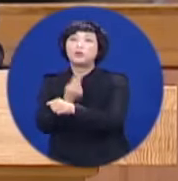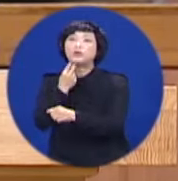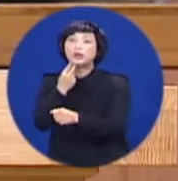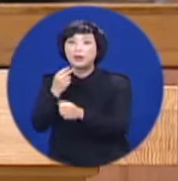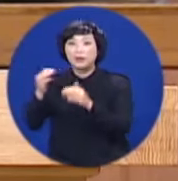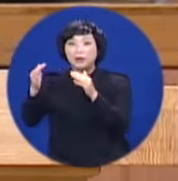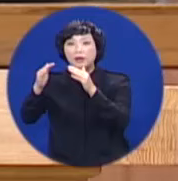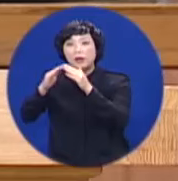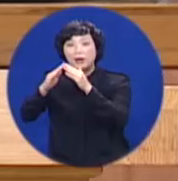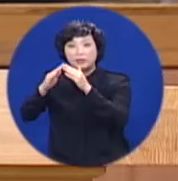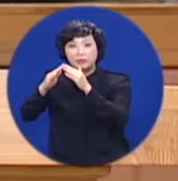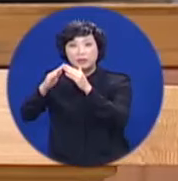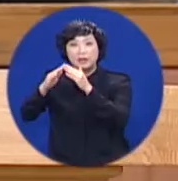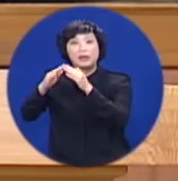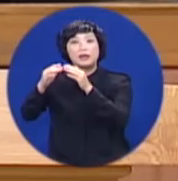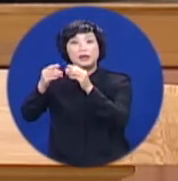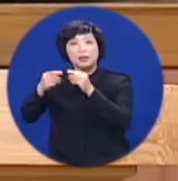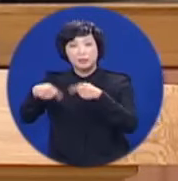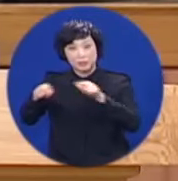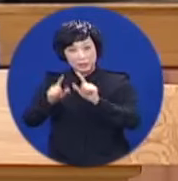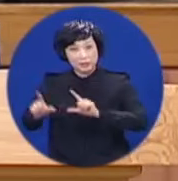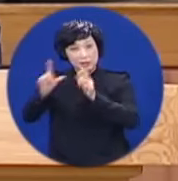한 번은